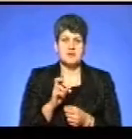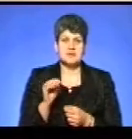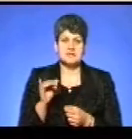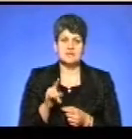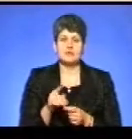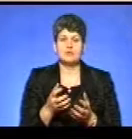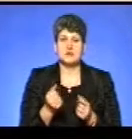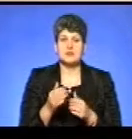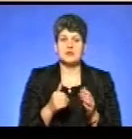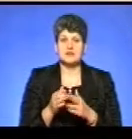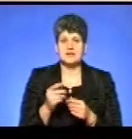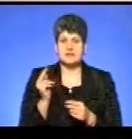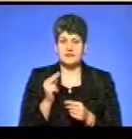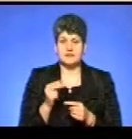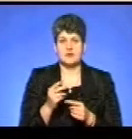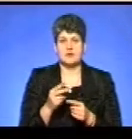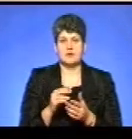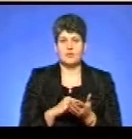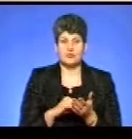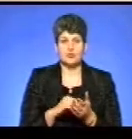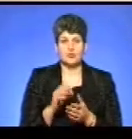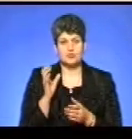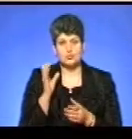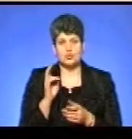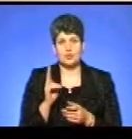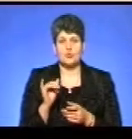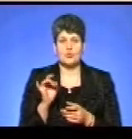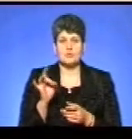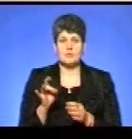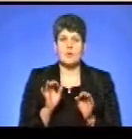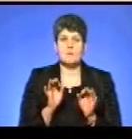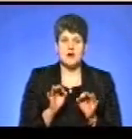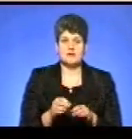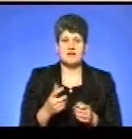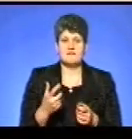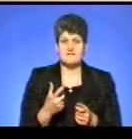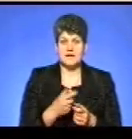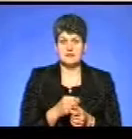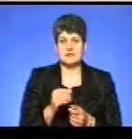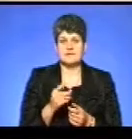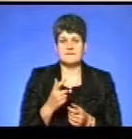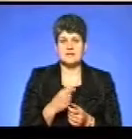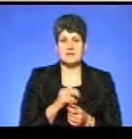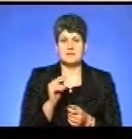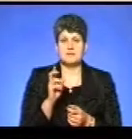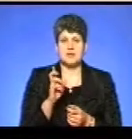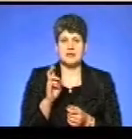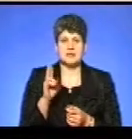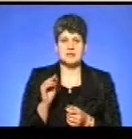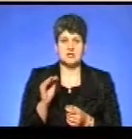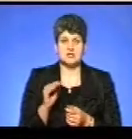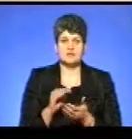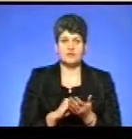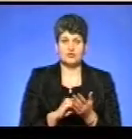практичні навички, і вона повторно прослухає курс по правильності ведення вакцини БЦЖ з повторною